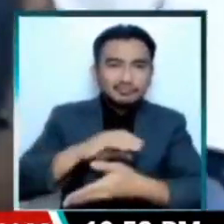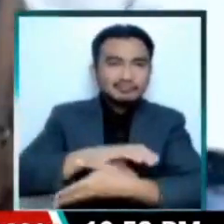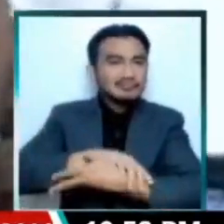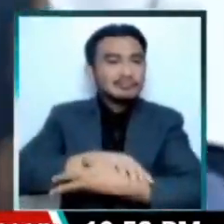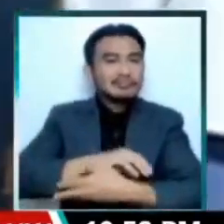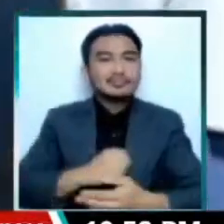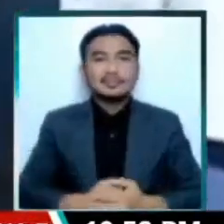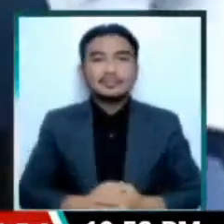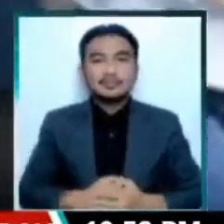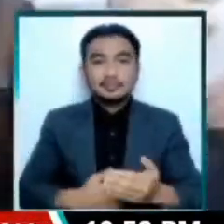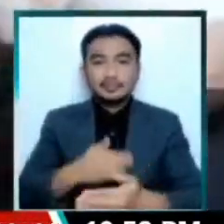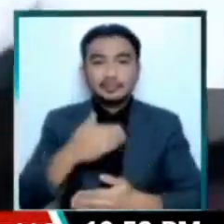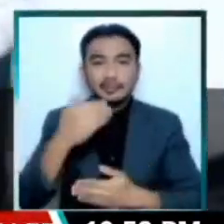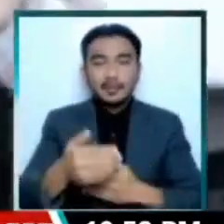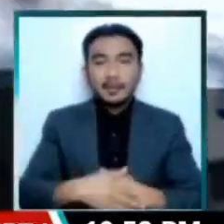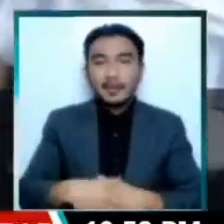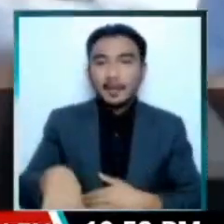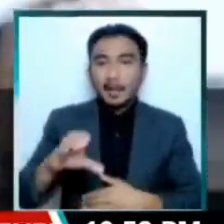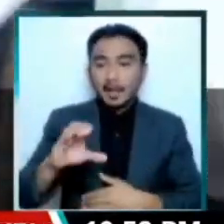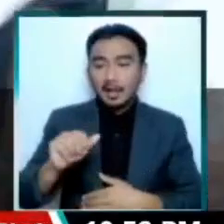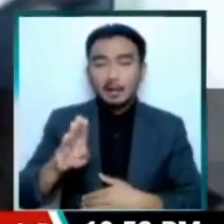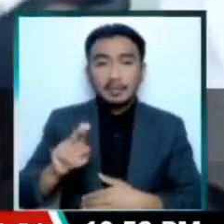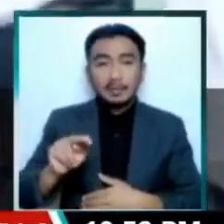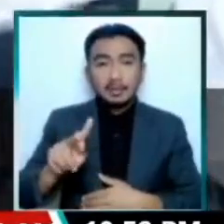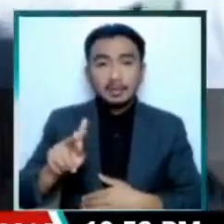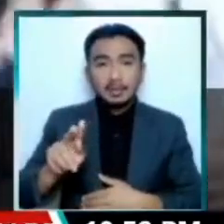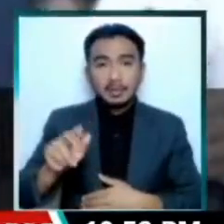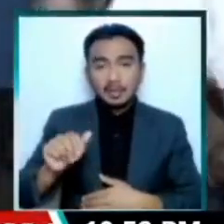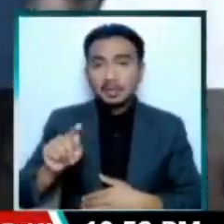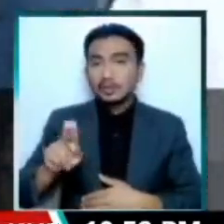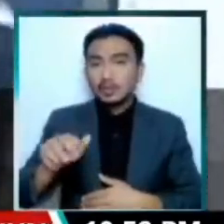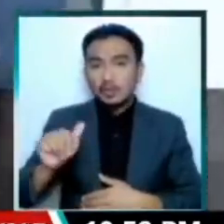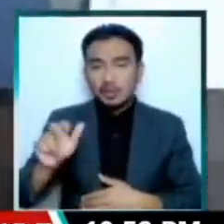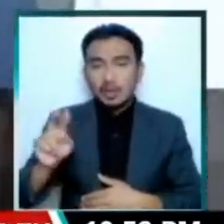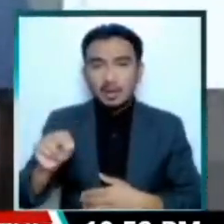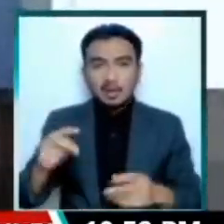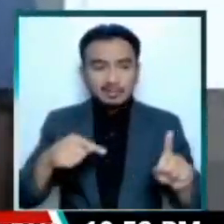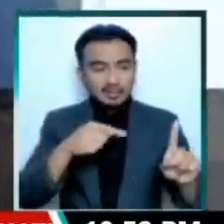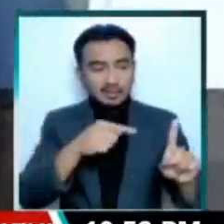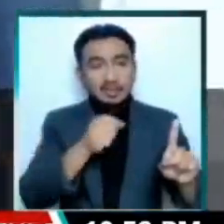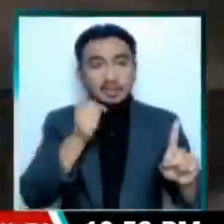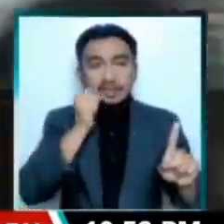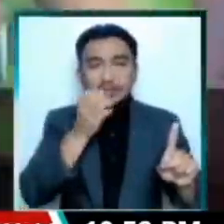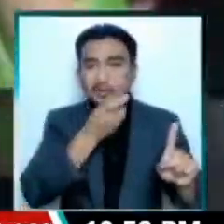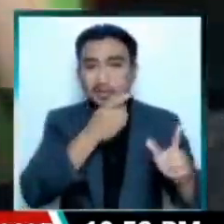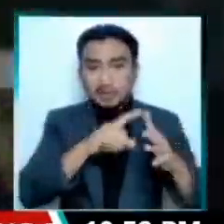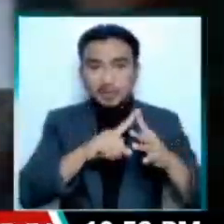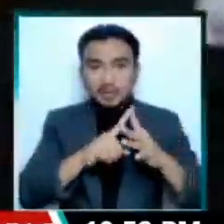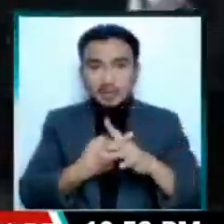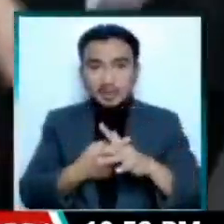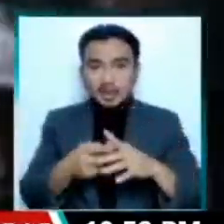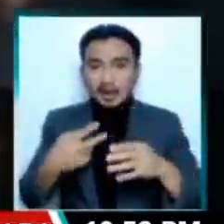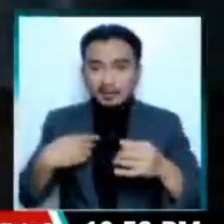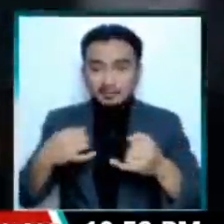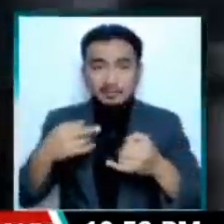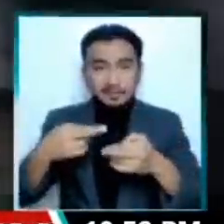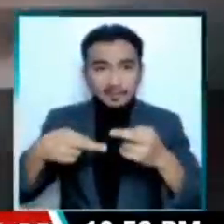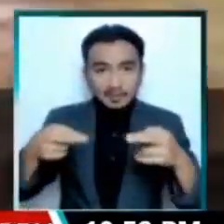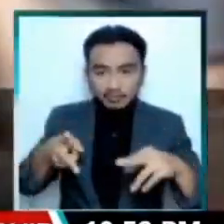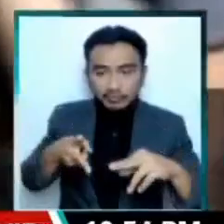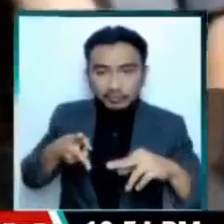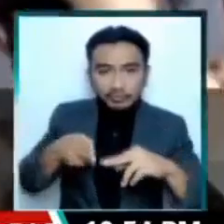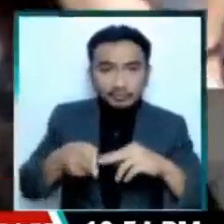City, pinangunahan ni Davao City Mayor Sara Duterte ang ribbon cutting sa Masada headquarters at pumunta rin sa isa pang headquarters sa